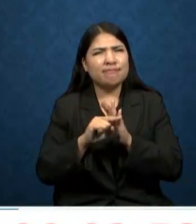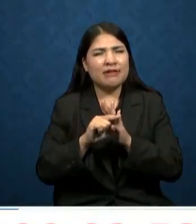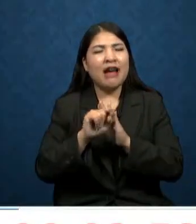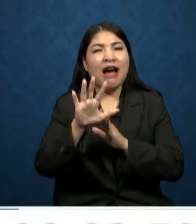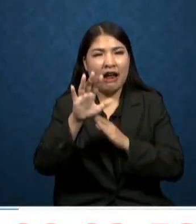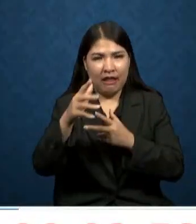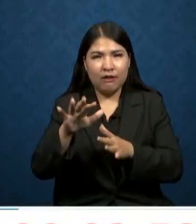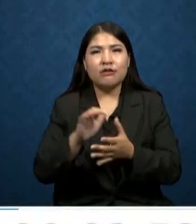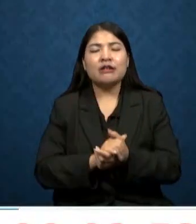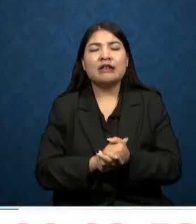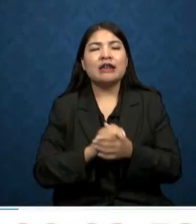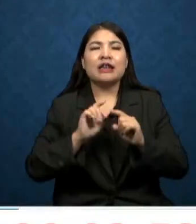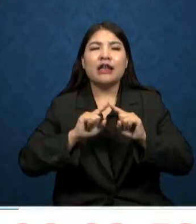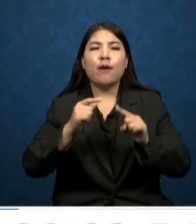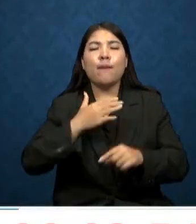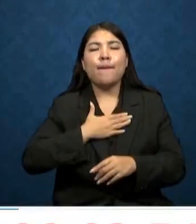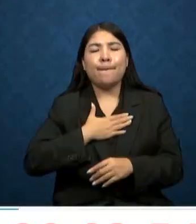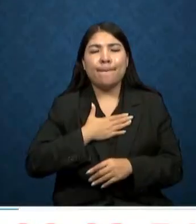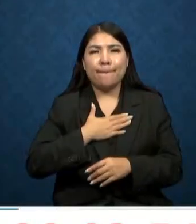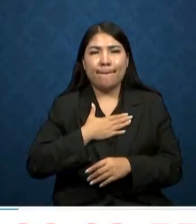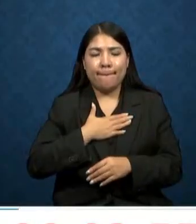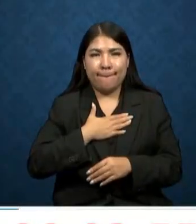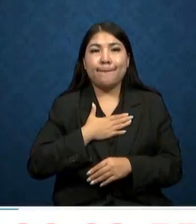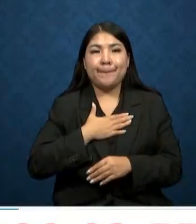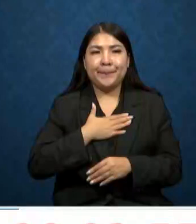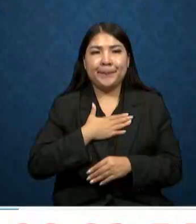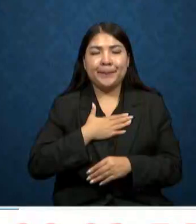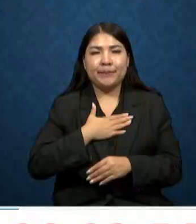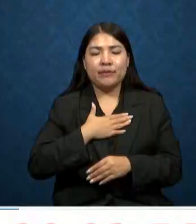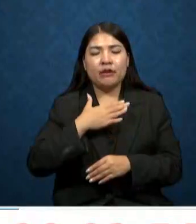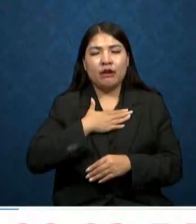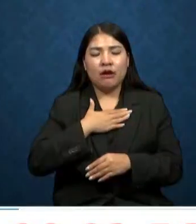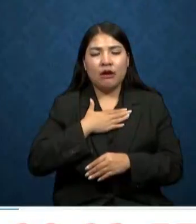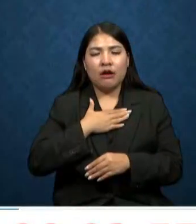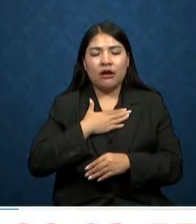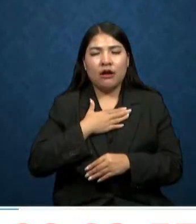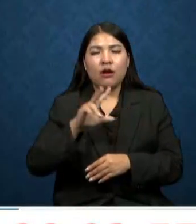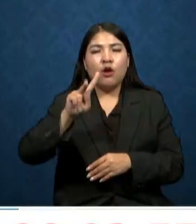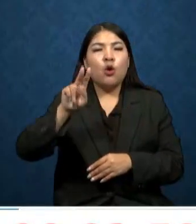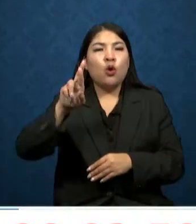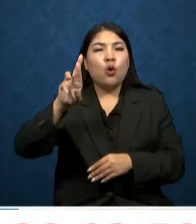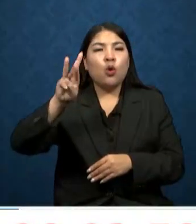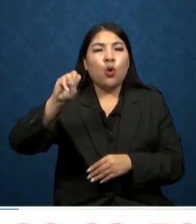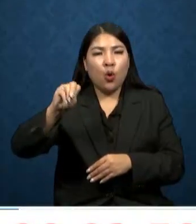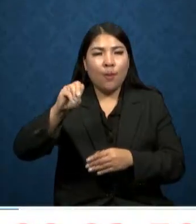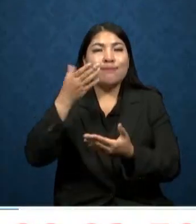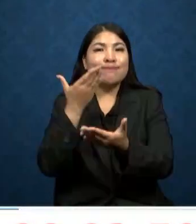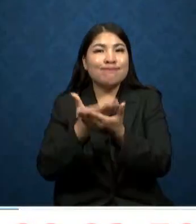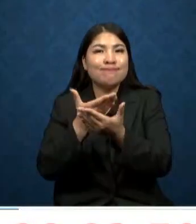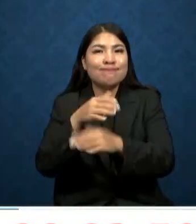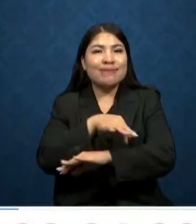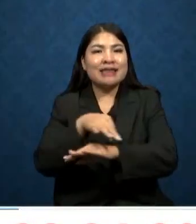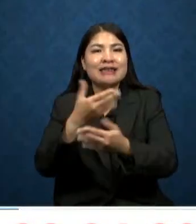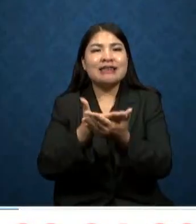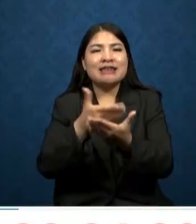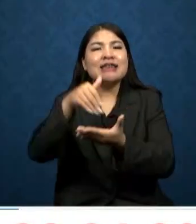ก็ยังเอ่อคบัญชีการชี้แจงว่าถ้าหากว่าเอาระบบ blockchainเข้ามาช่วย